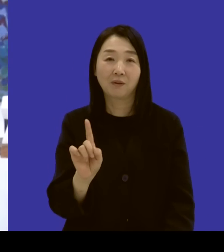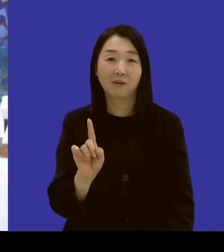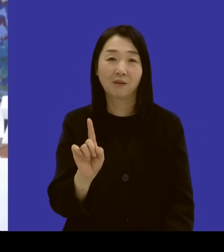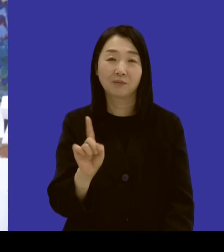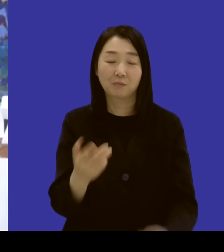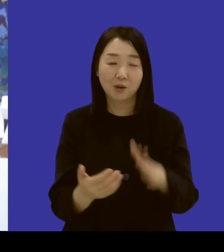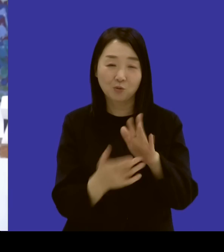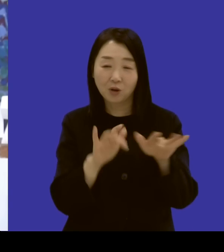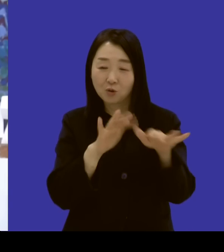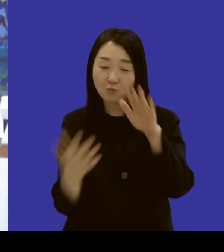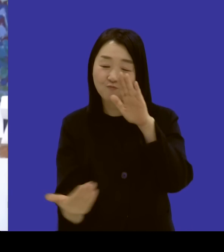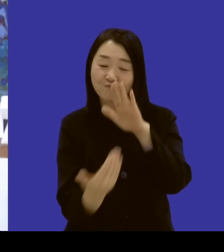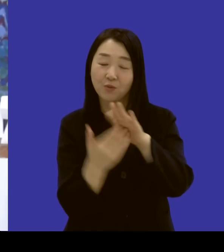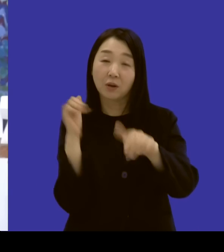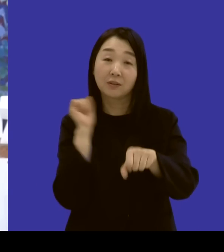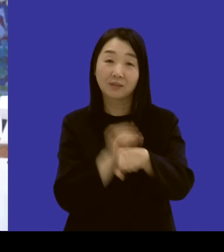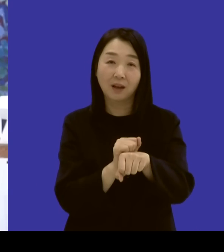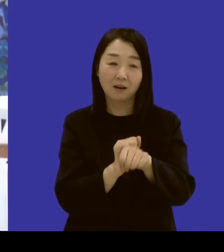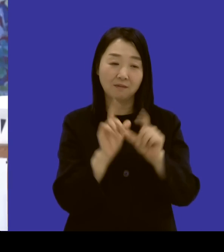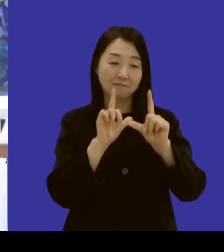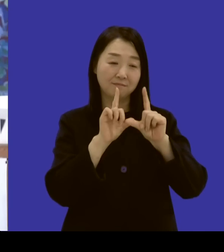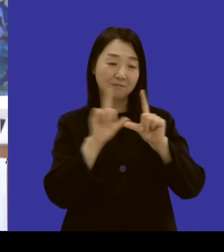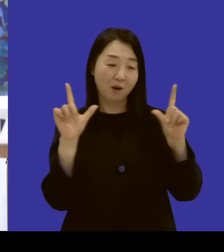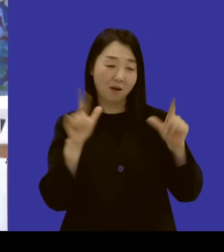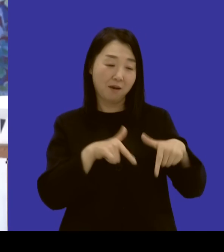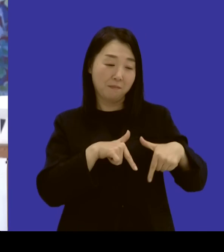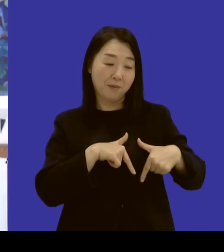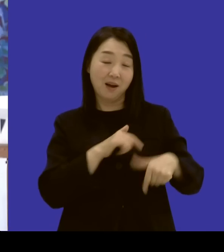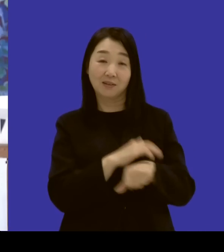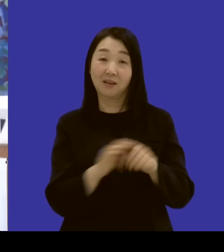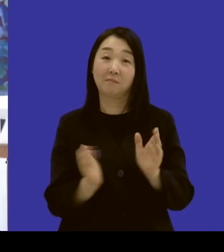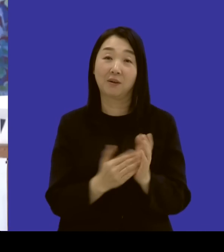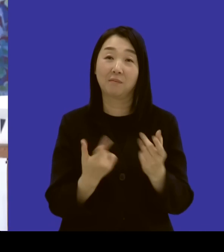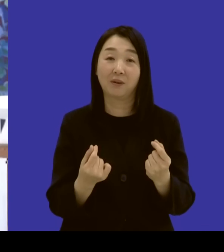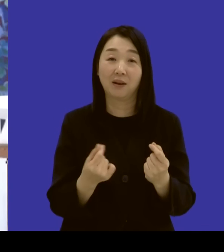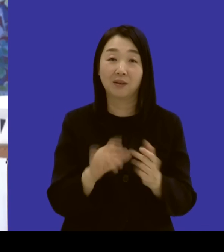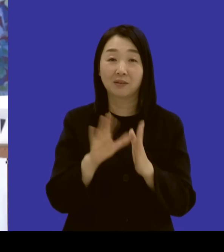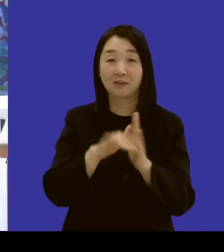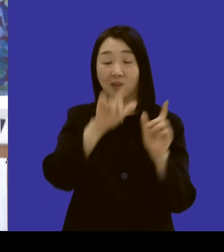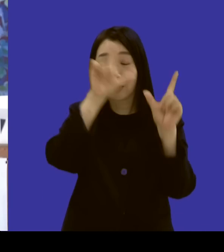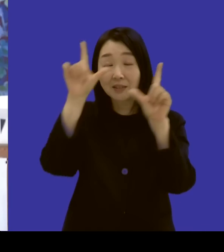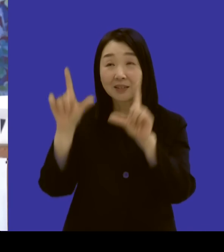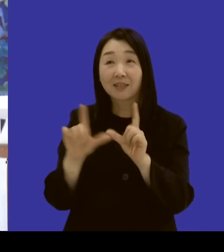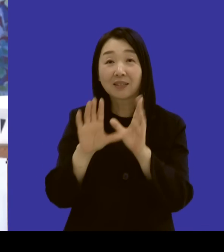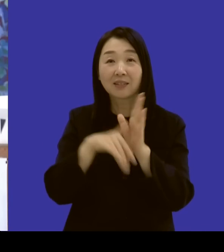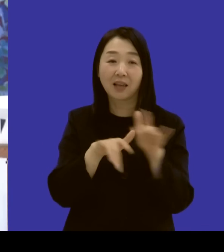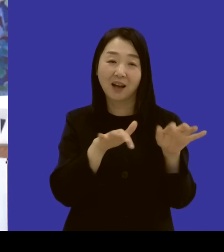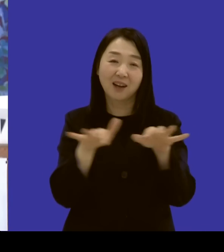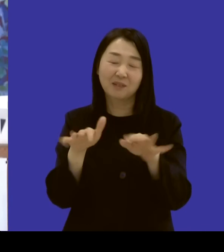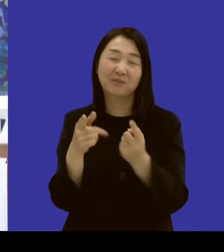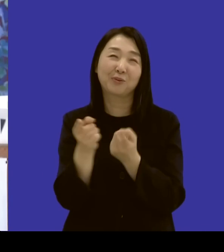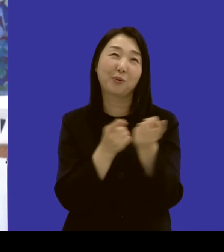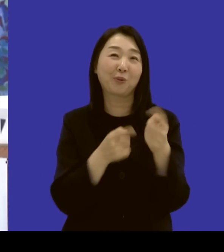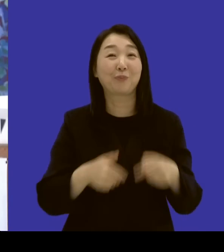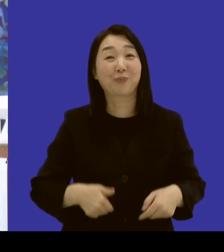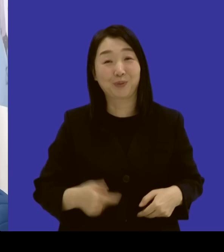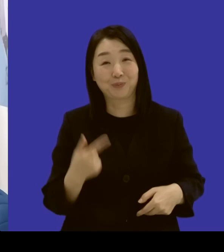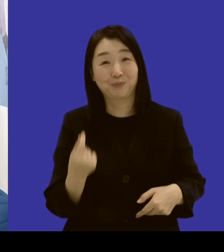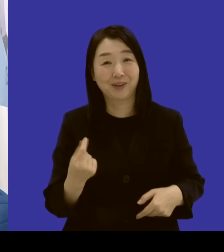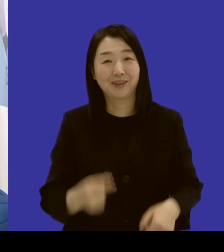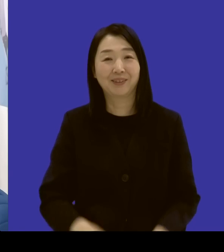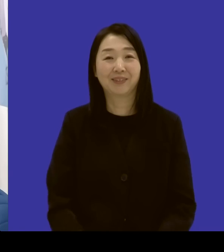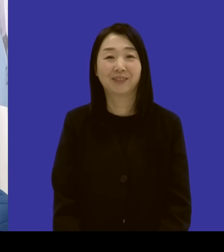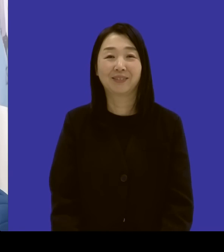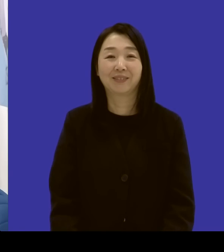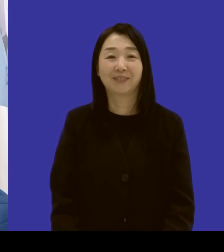최고의 연주 또 최고의 명예의 자리에 올랐을지 모르지만 그때 인생이라는 악기는 좀 조율이 필요했던 시기였던 것 같아요.